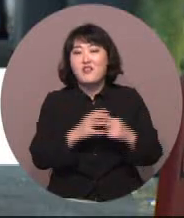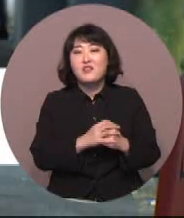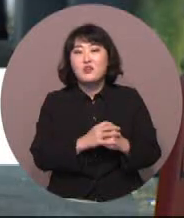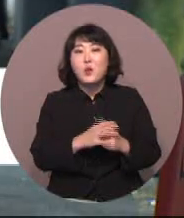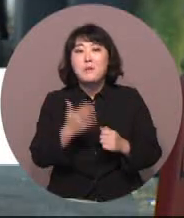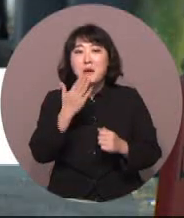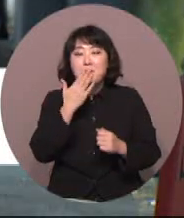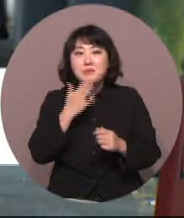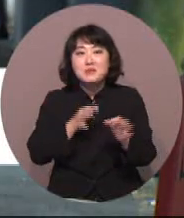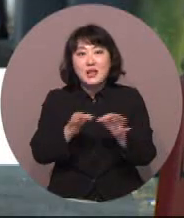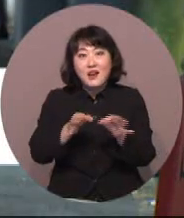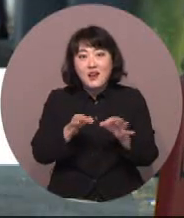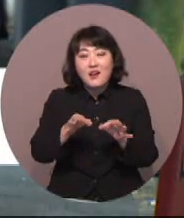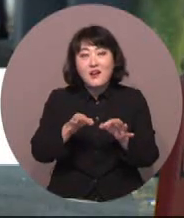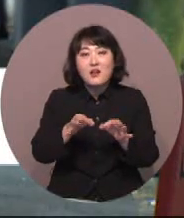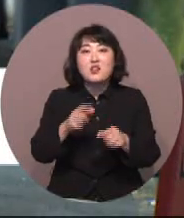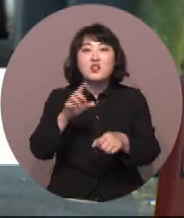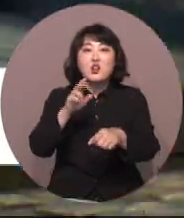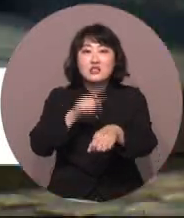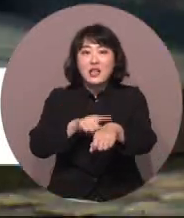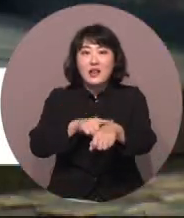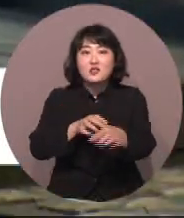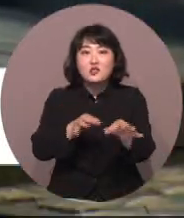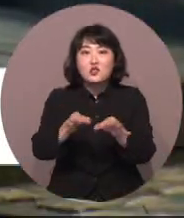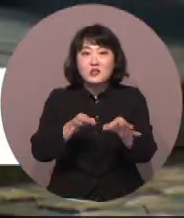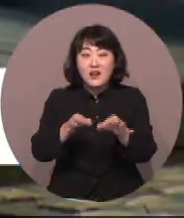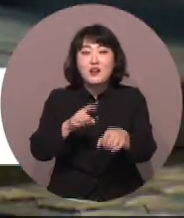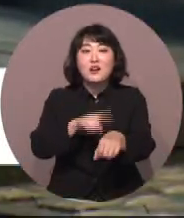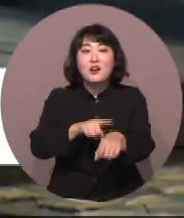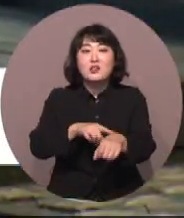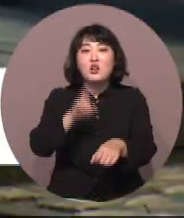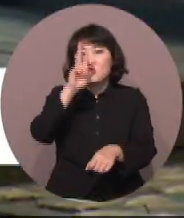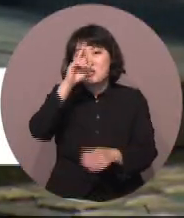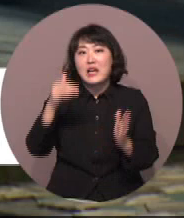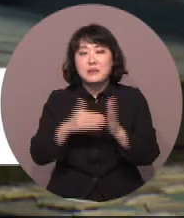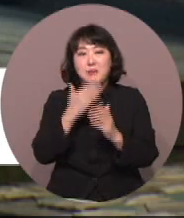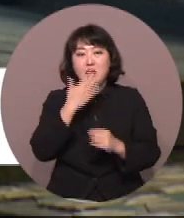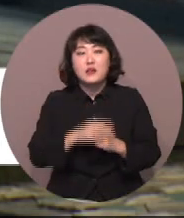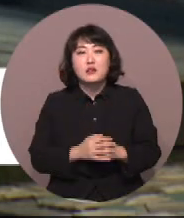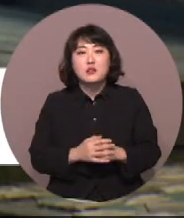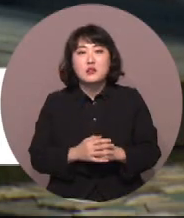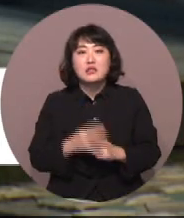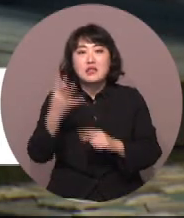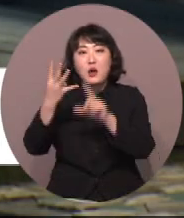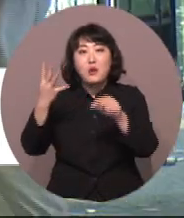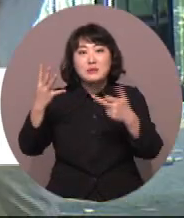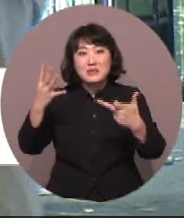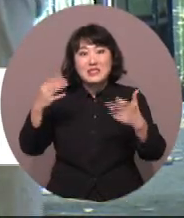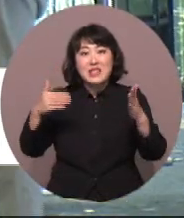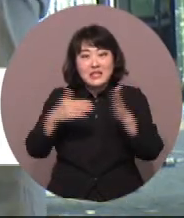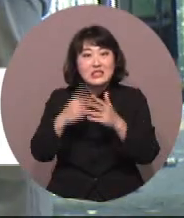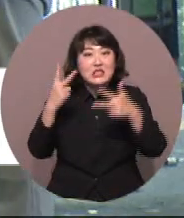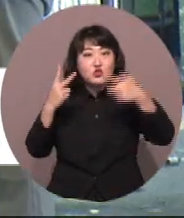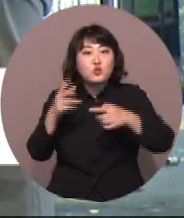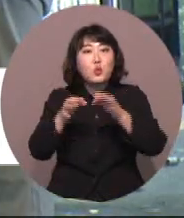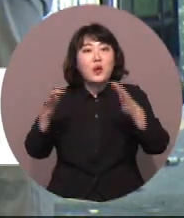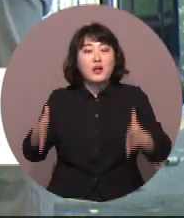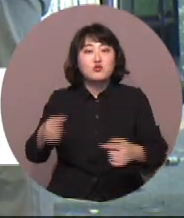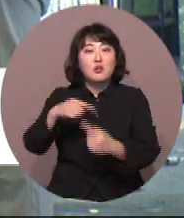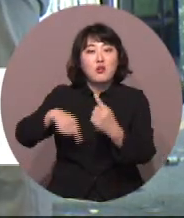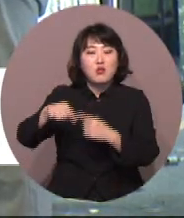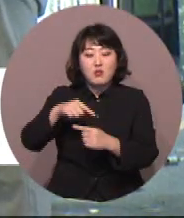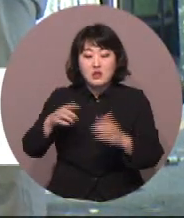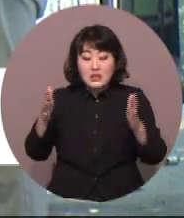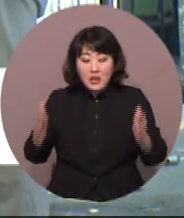시간 도 자정 까지 확대됩니다 이번 조치에 오는 17일까지 2주간 적용되며 정보도 앞으로 이 기간